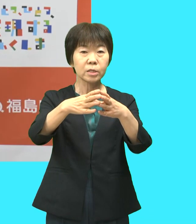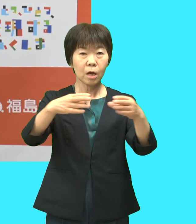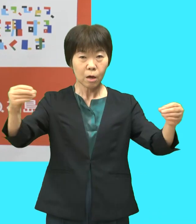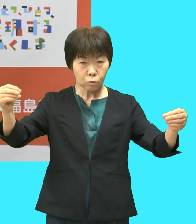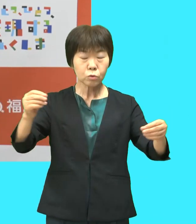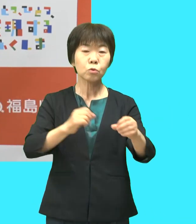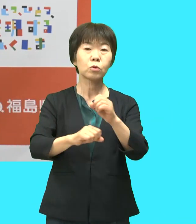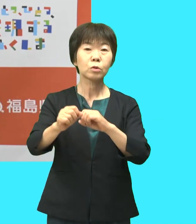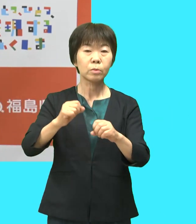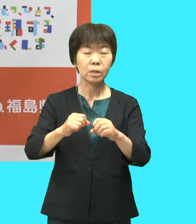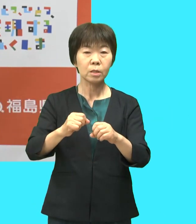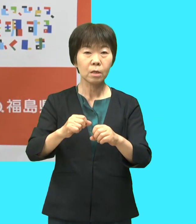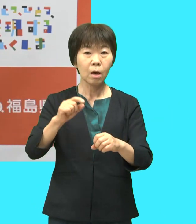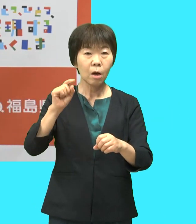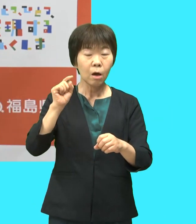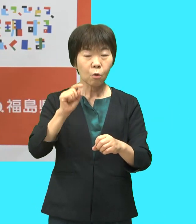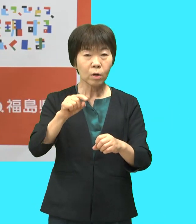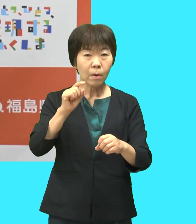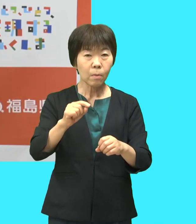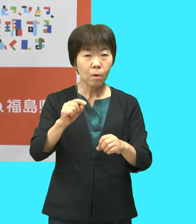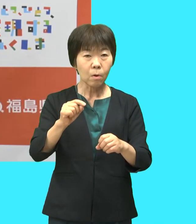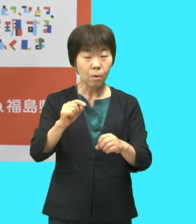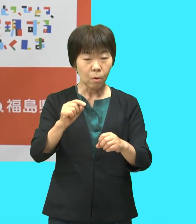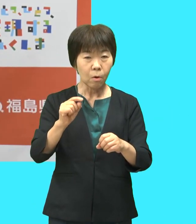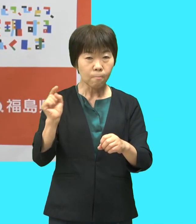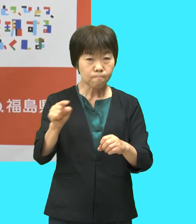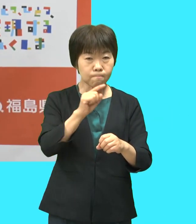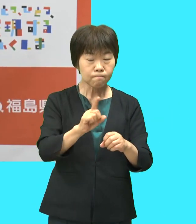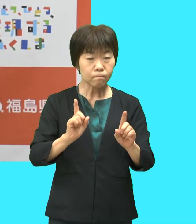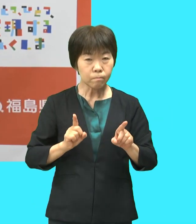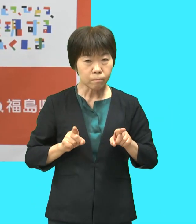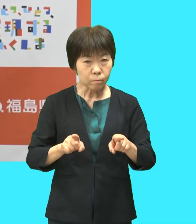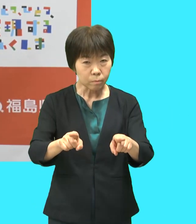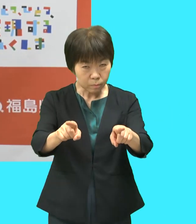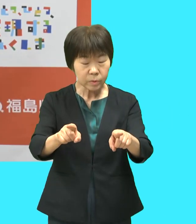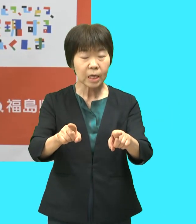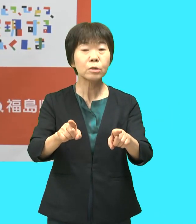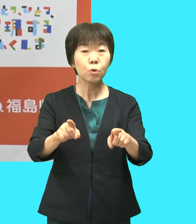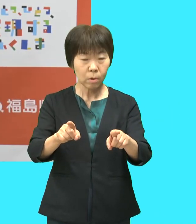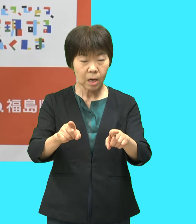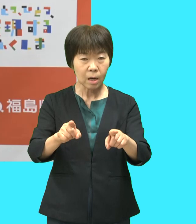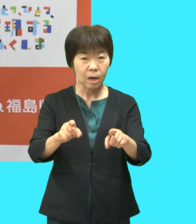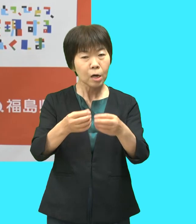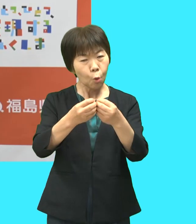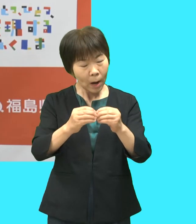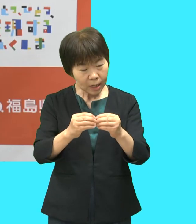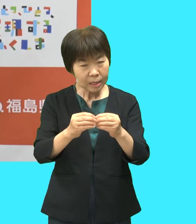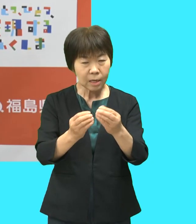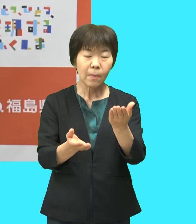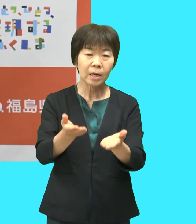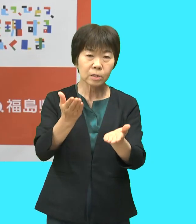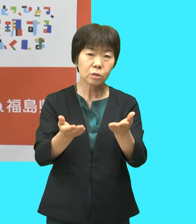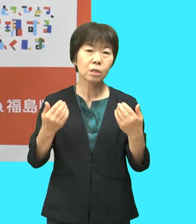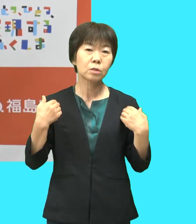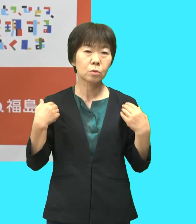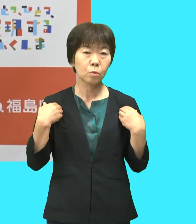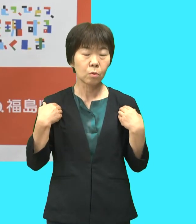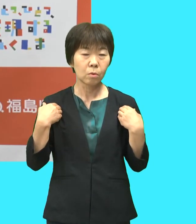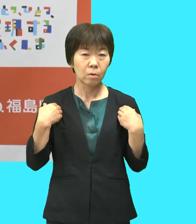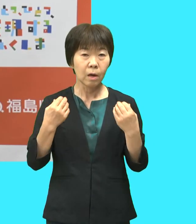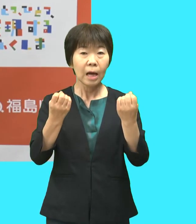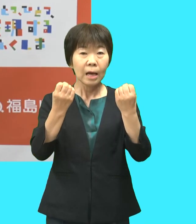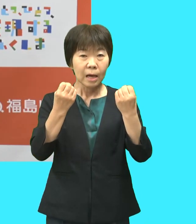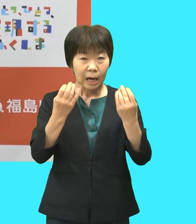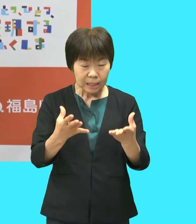ので、ここもまた両輪を維持しながらということは非常にデリケートなバランスがあろうかと思います。新し